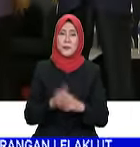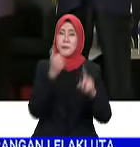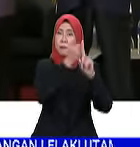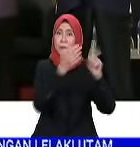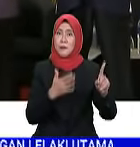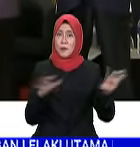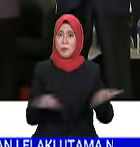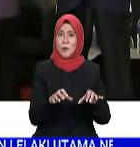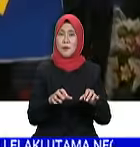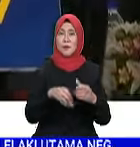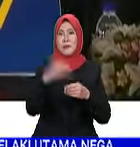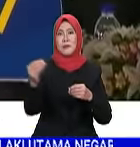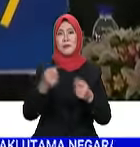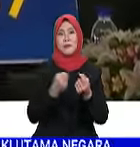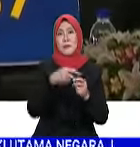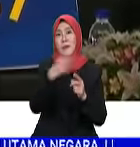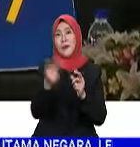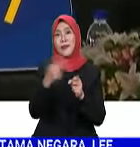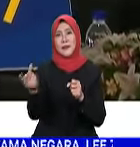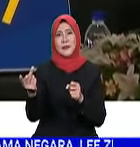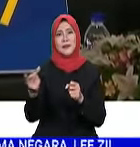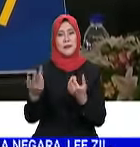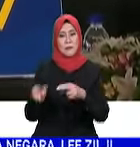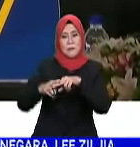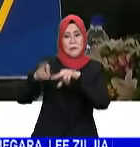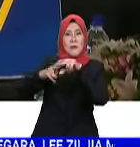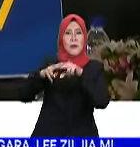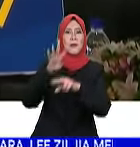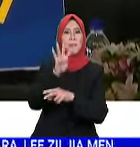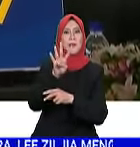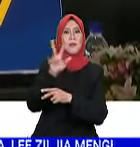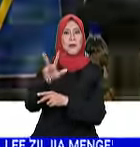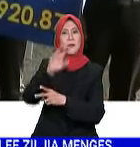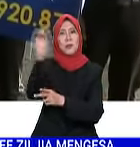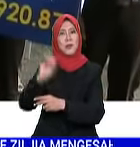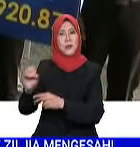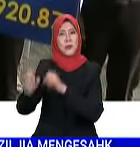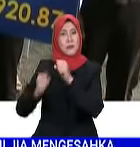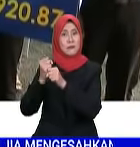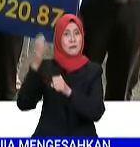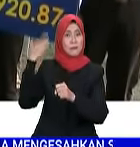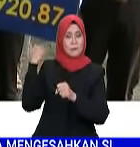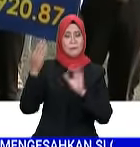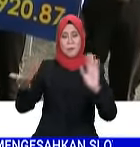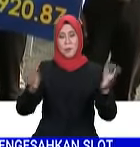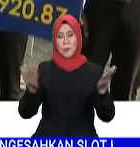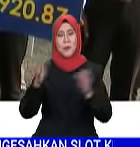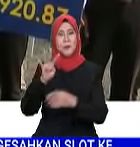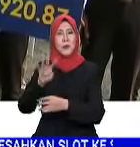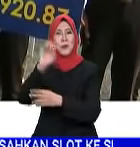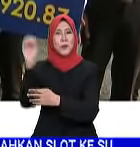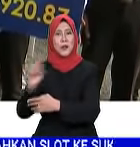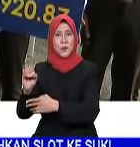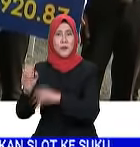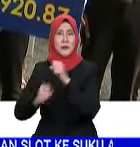dilakukan, sumbangan pengeluaran padi oleh kawasan muda telah meningkat kepada 43% tahun lalu berbanding 40%